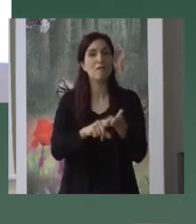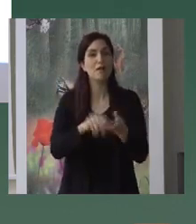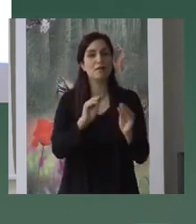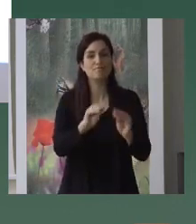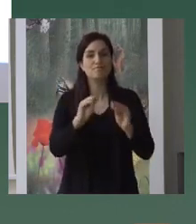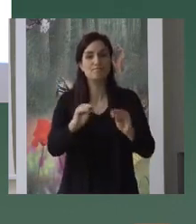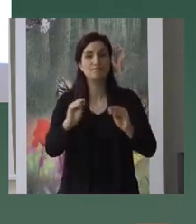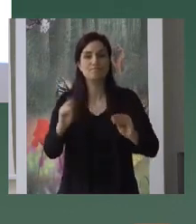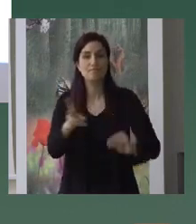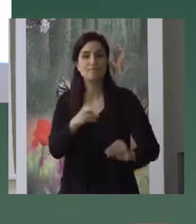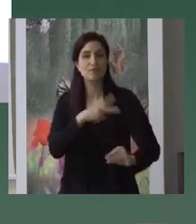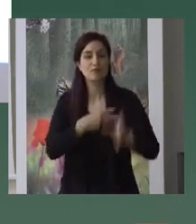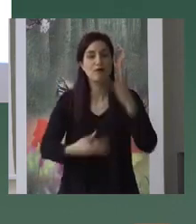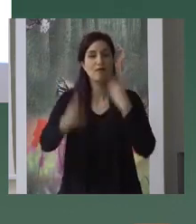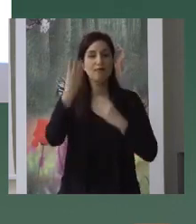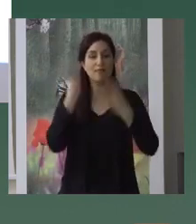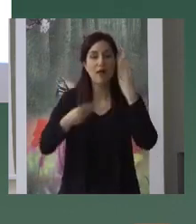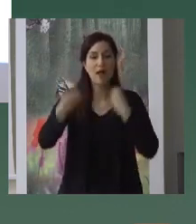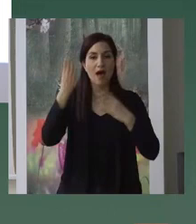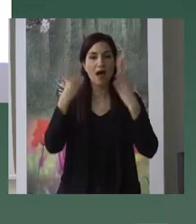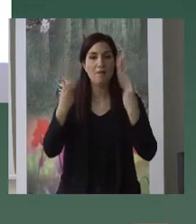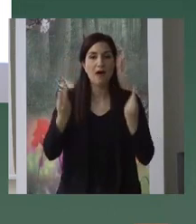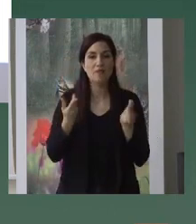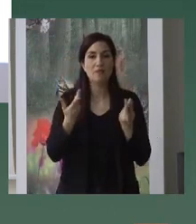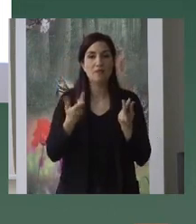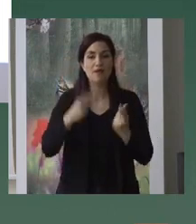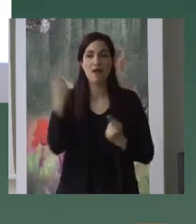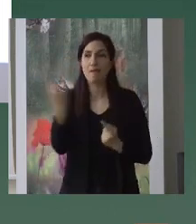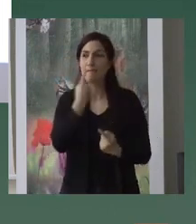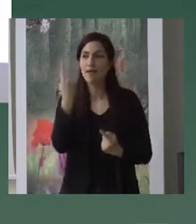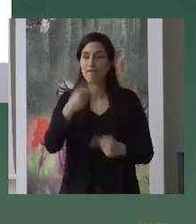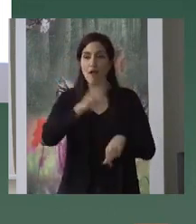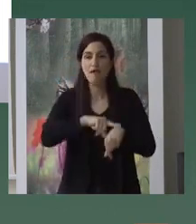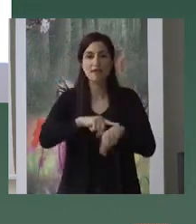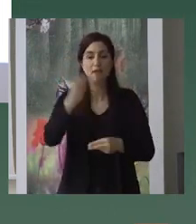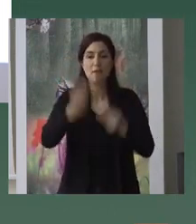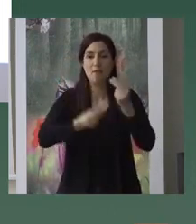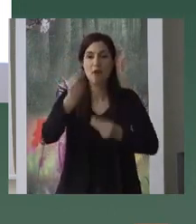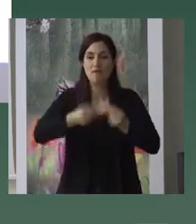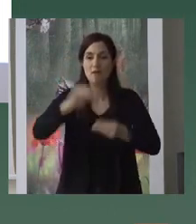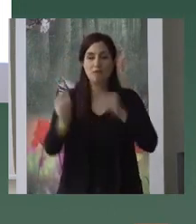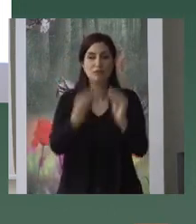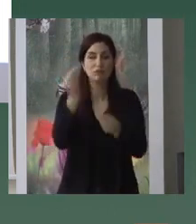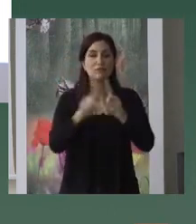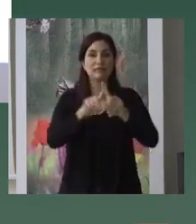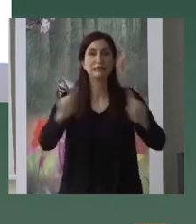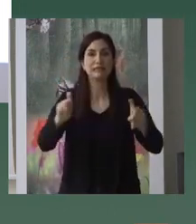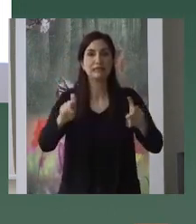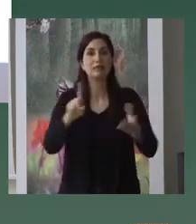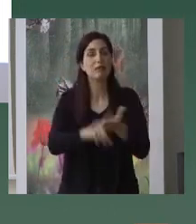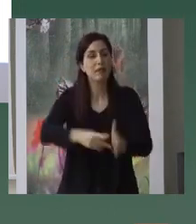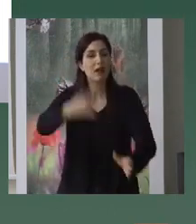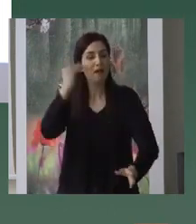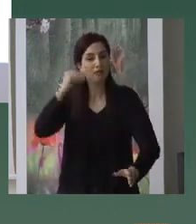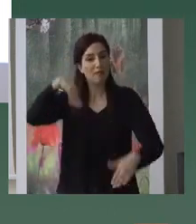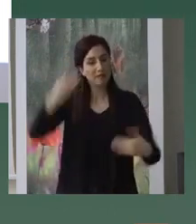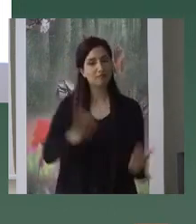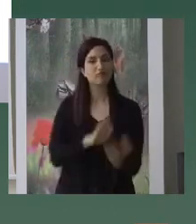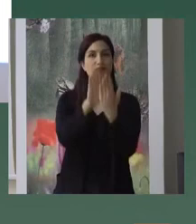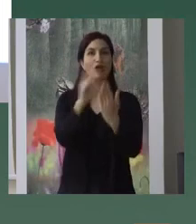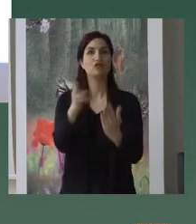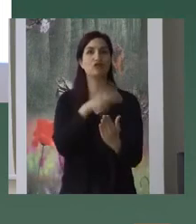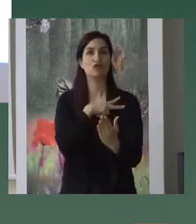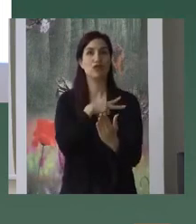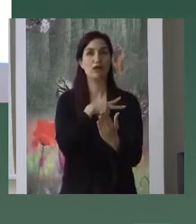να μπορέσουμε να αντιμετωπίσουμε σωστά τα τεράστια προβλήματα που δημιουργεί αυτή η κρίση, διότι ο εκπαιδευμένος και ενημερωμένος πολίτης